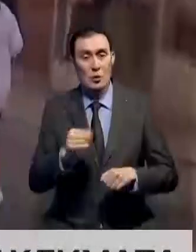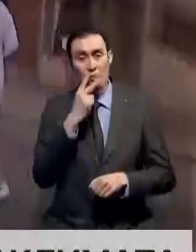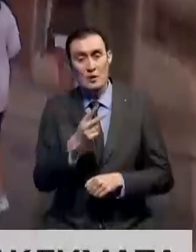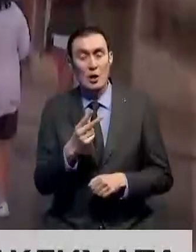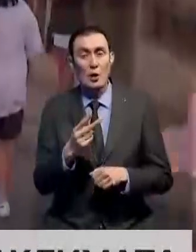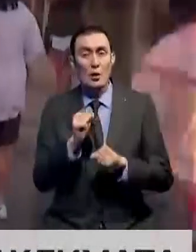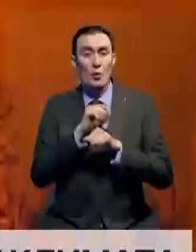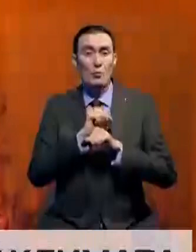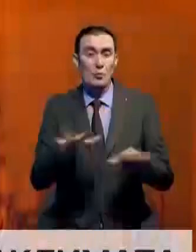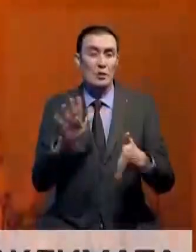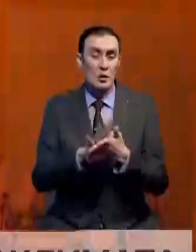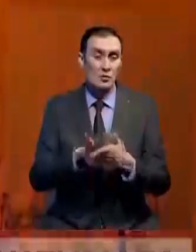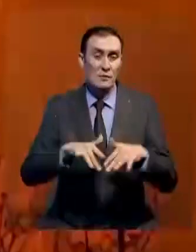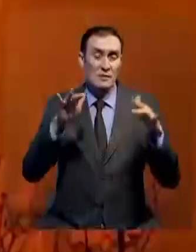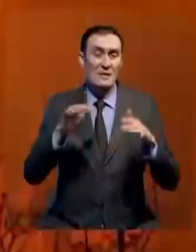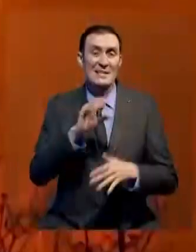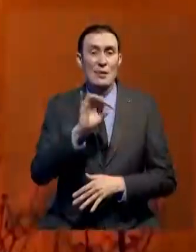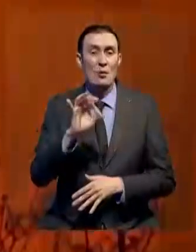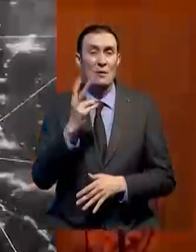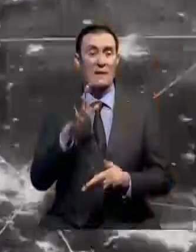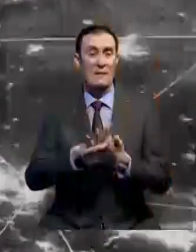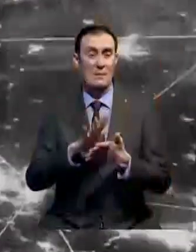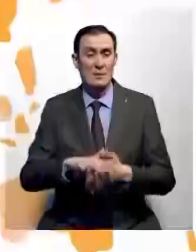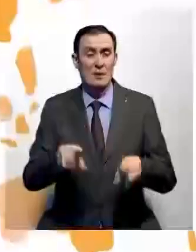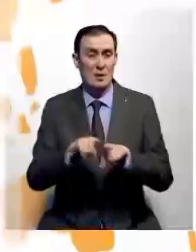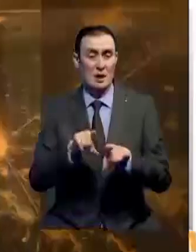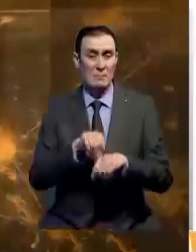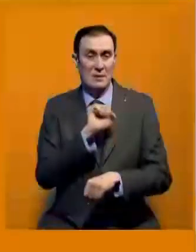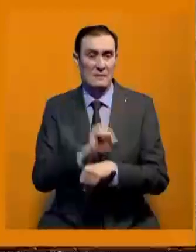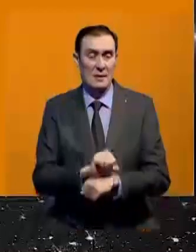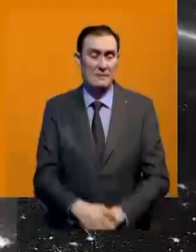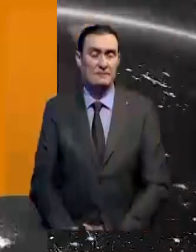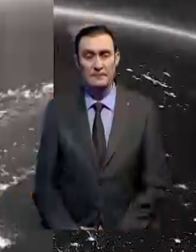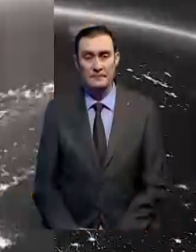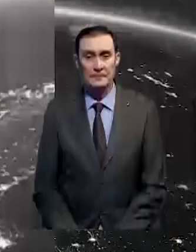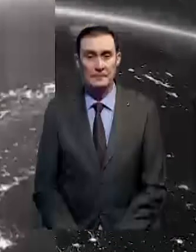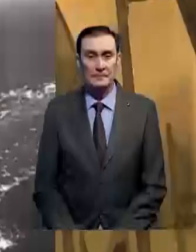утечку веществ и поможет в борьбе с выбросами СО2.